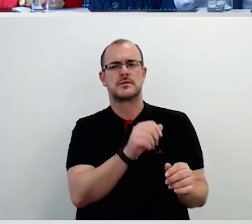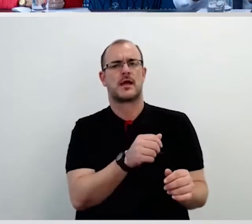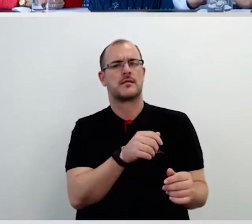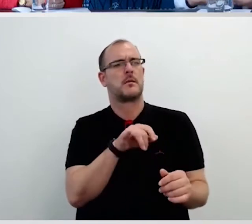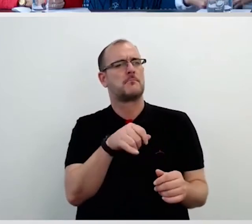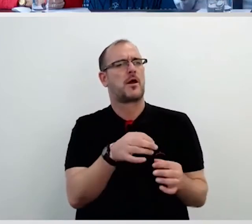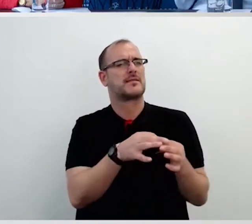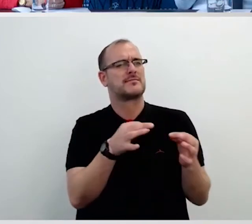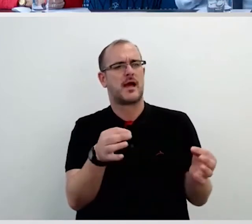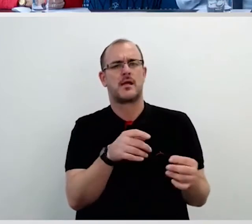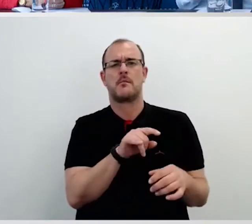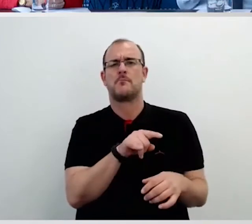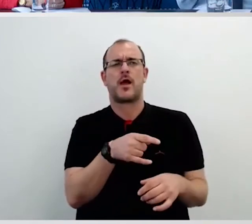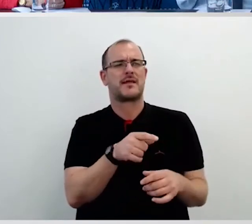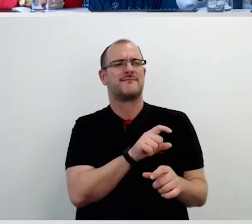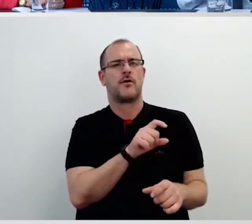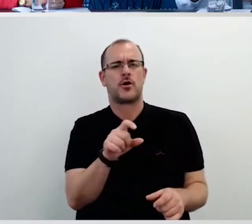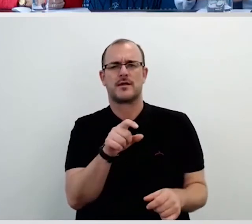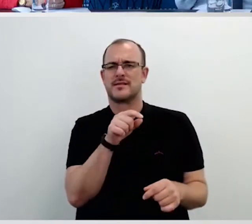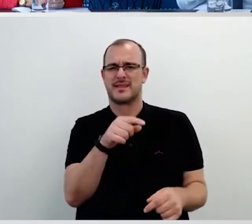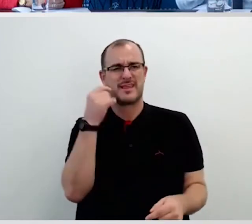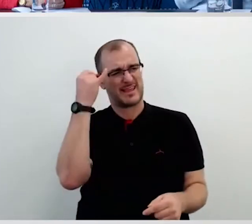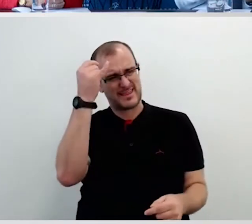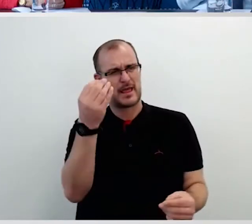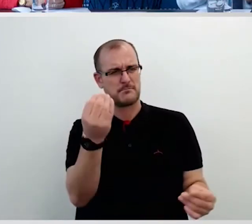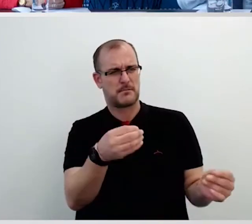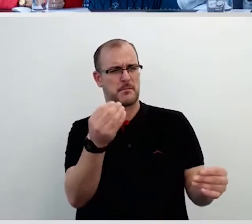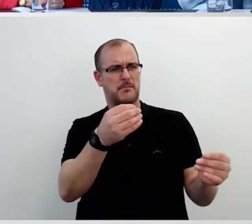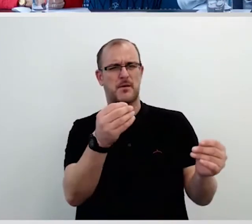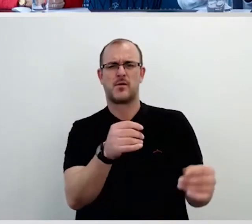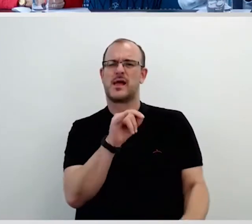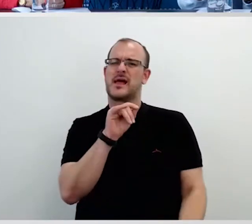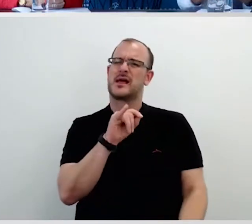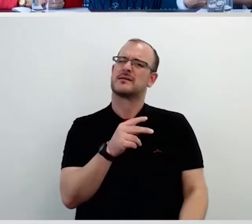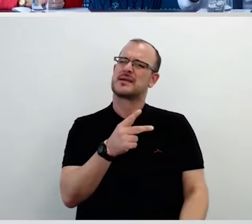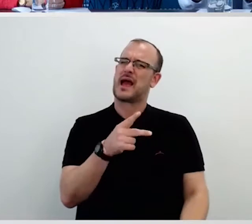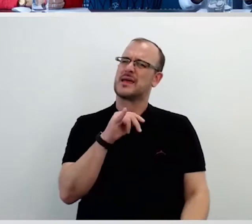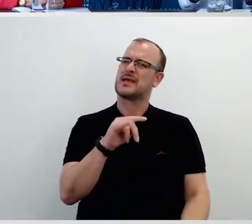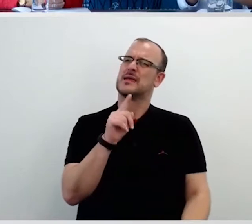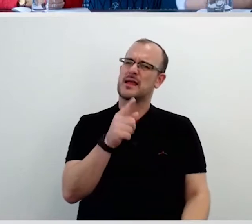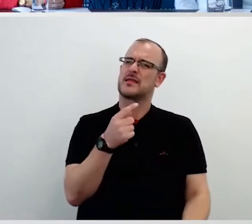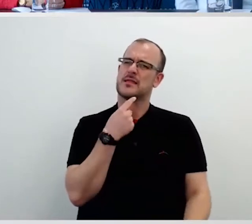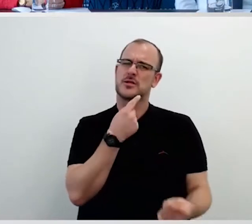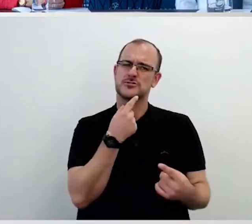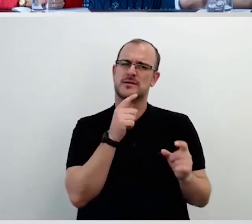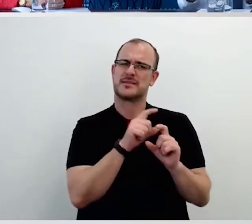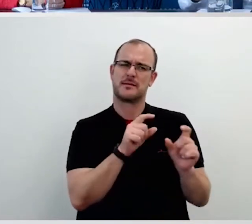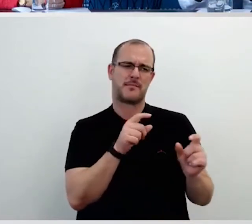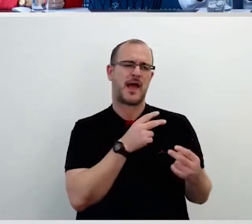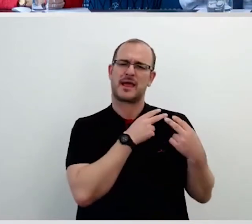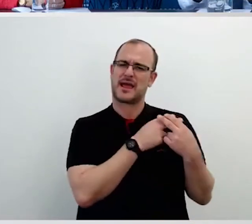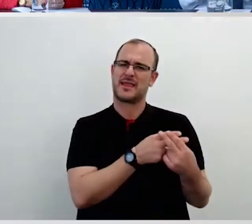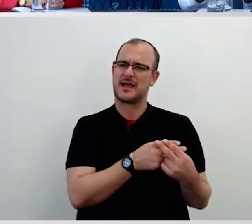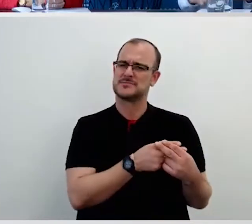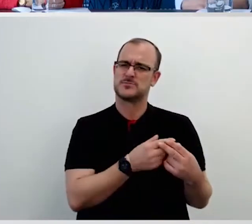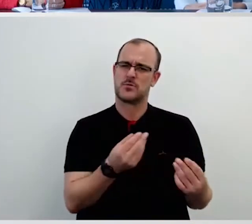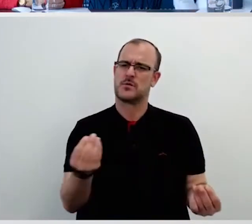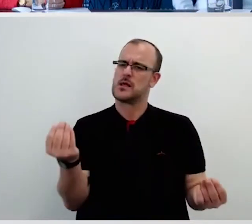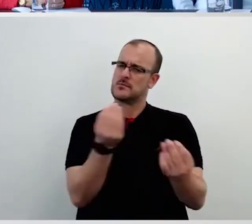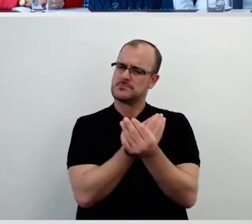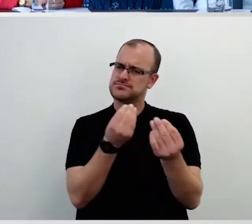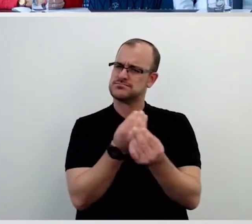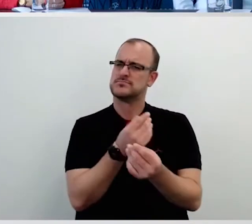von Projekttagen, Projektwochen diese Idee skalieren kann und KI zum Gesprächsthema zwischen Generationen machen kann, aber um eben auch in